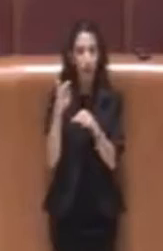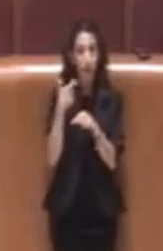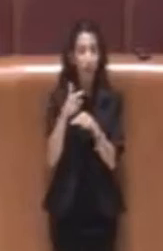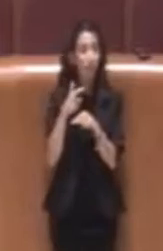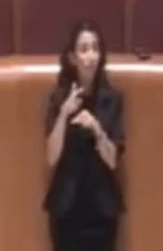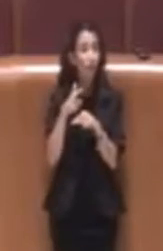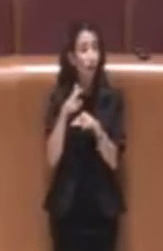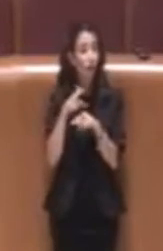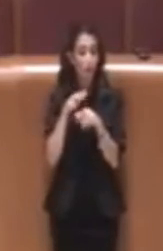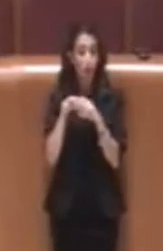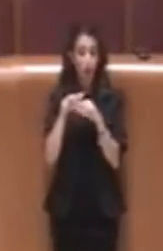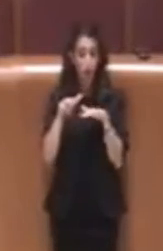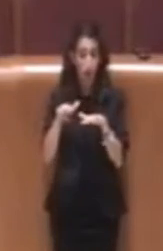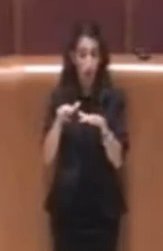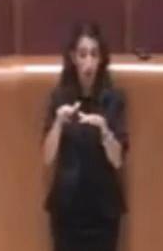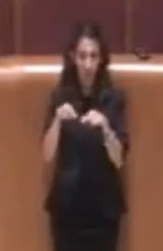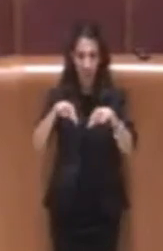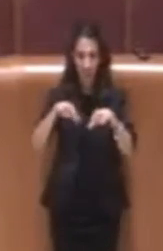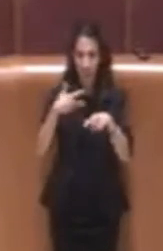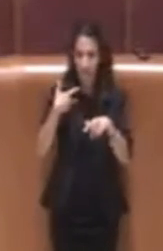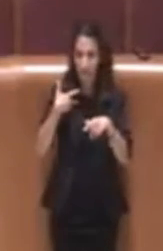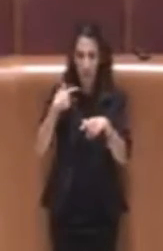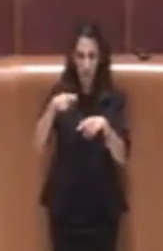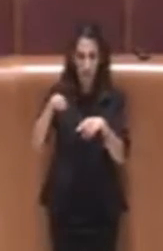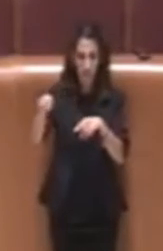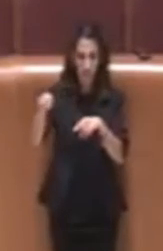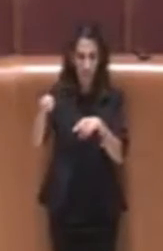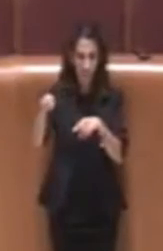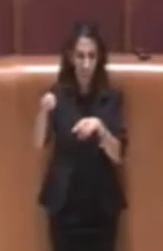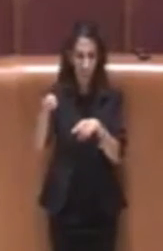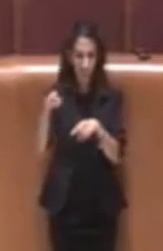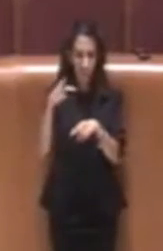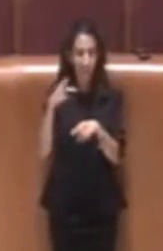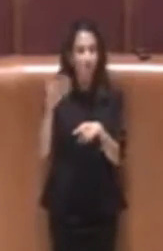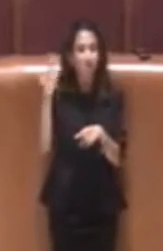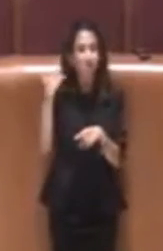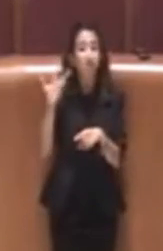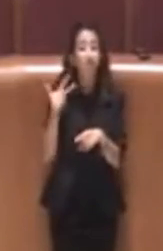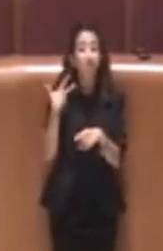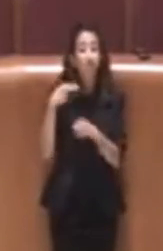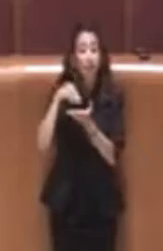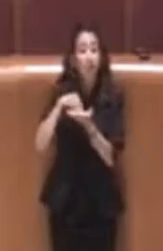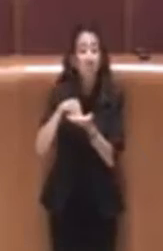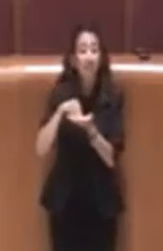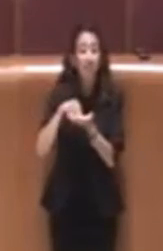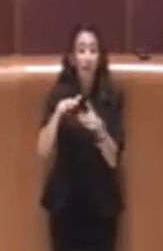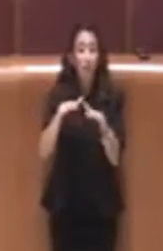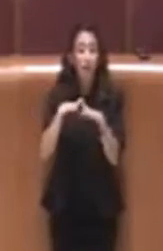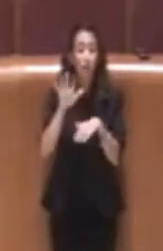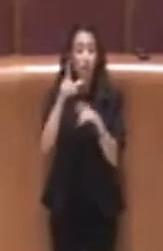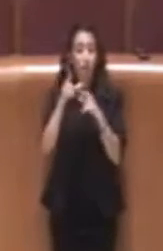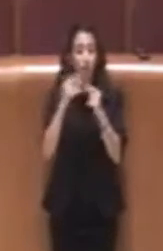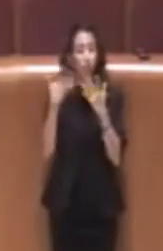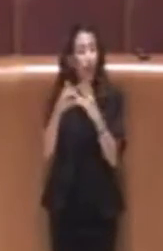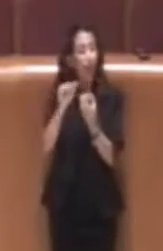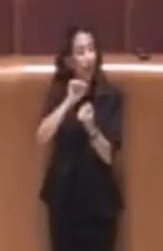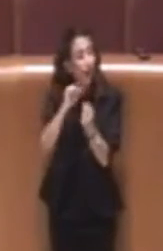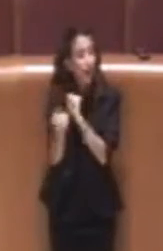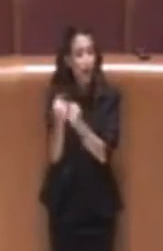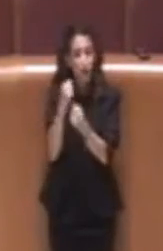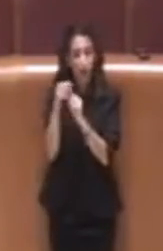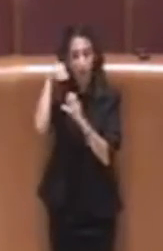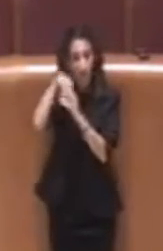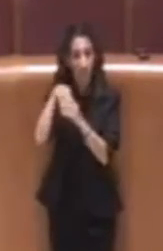ottavo, dove adesso siede il presidente, c'era il Movimento 5 Stelle che ha combattuto in quel